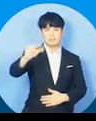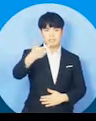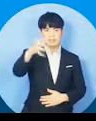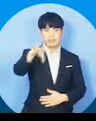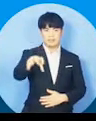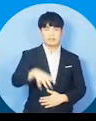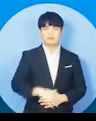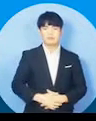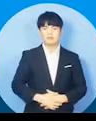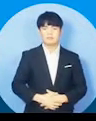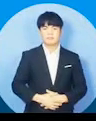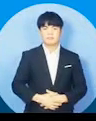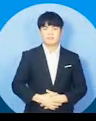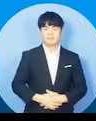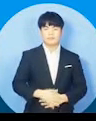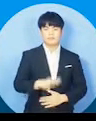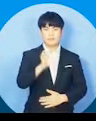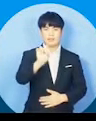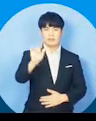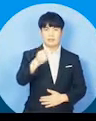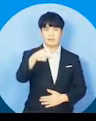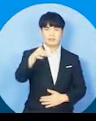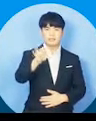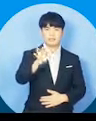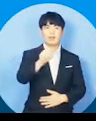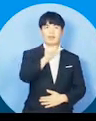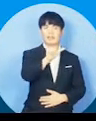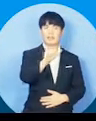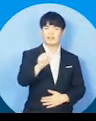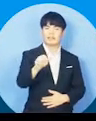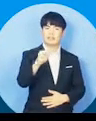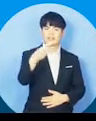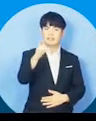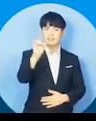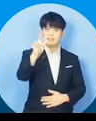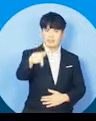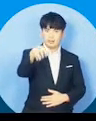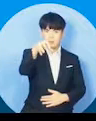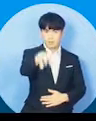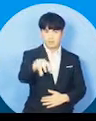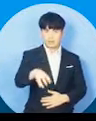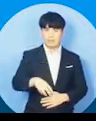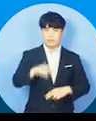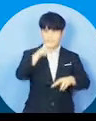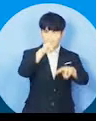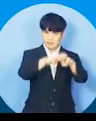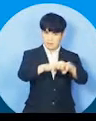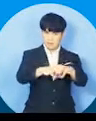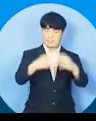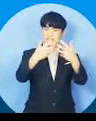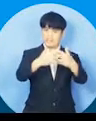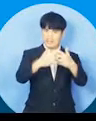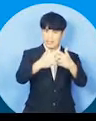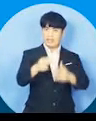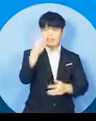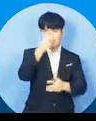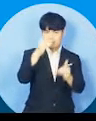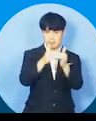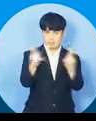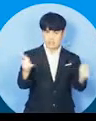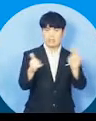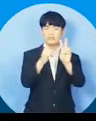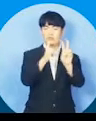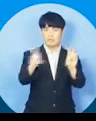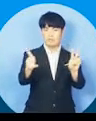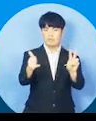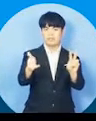서북구 직선읍 정자 1길입니다. 안성 에이텍에서 농업용 기계 설치 및 정비원 2명을 모집합니다.